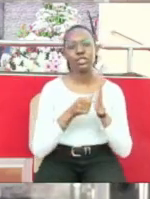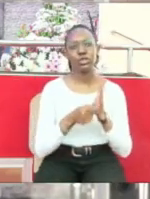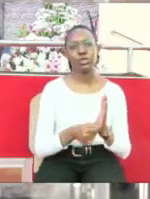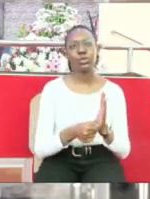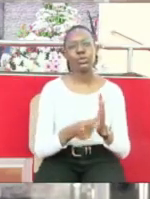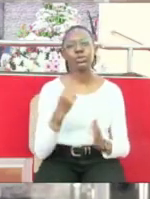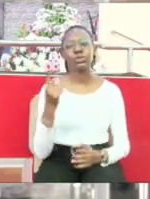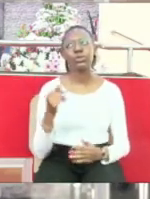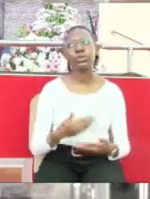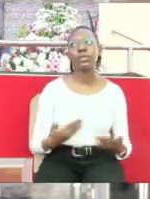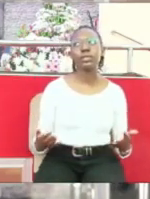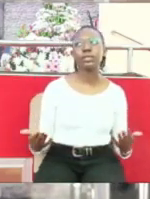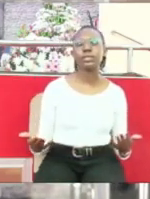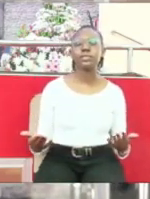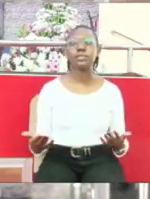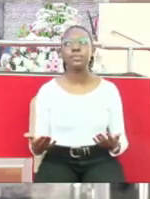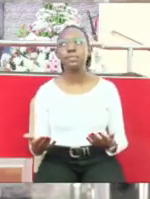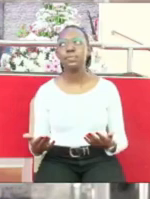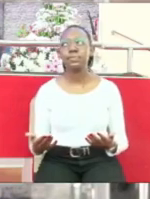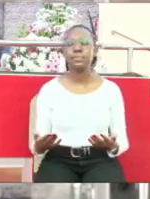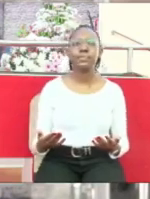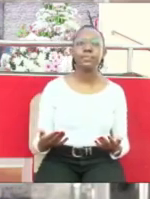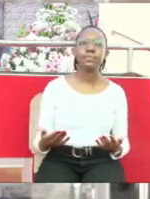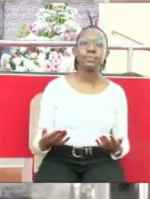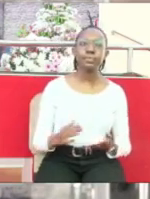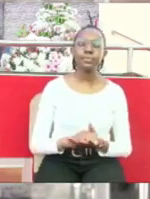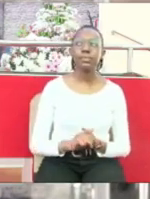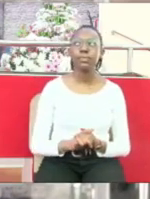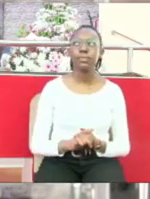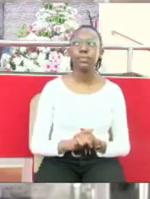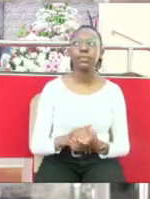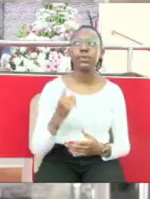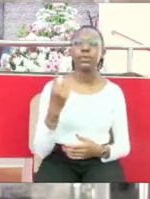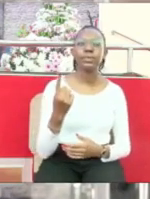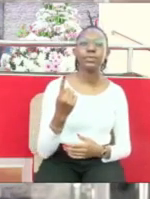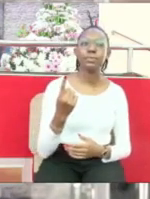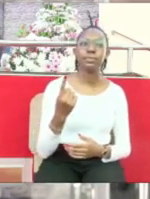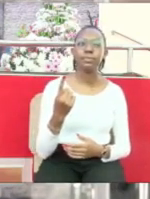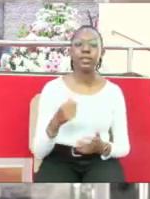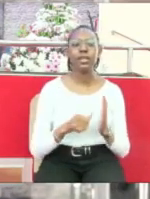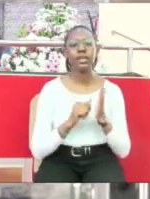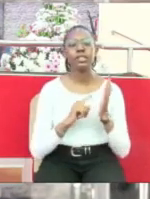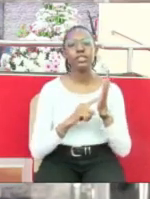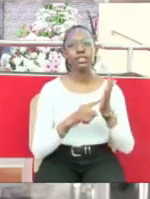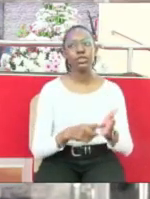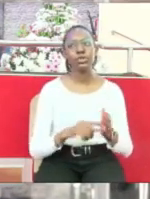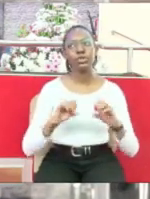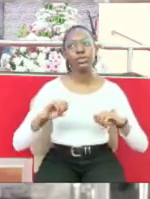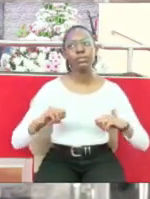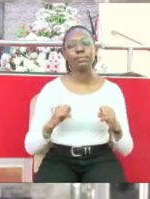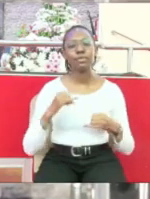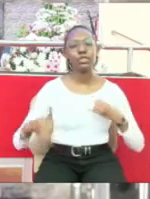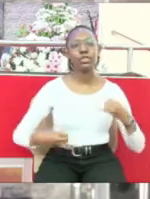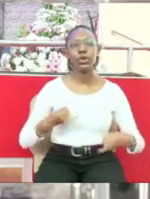ishara mambo mawili. That waving of those branches. Huko kupeperusha kwa hayo matawi. First of all, joy. Jambo la kwanza ilikuwa ni furaha. Tell